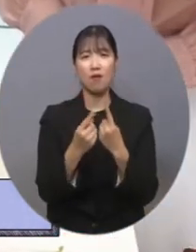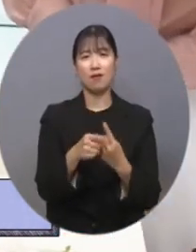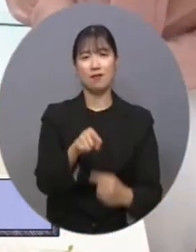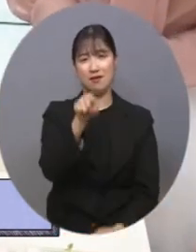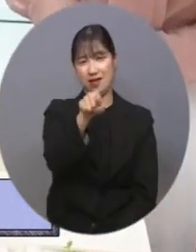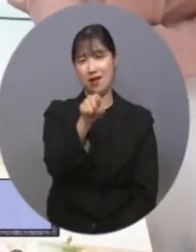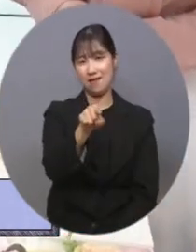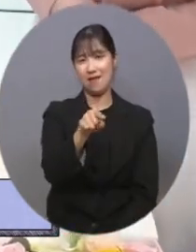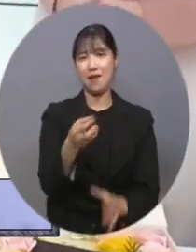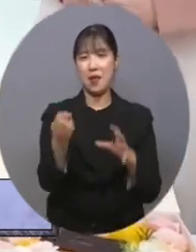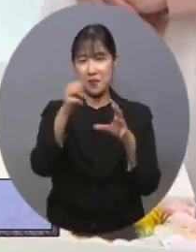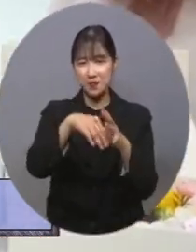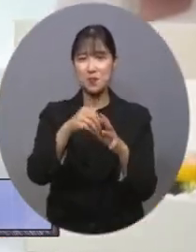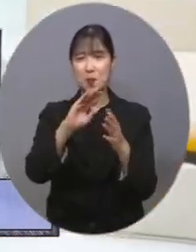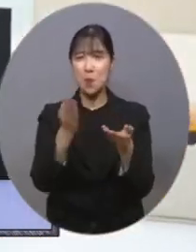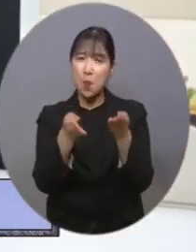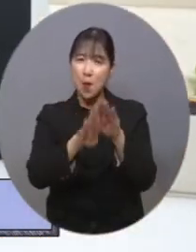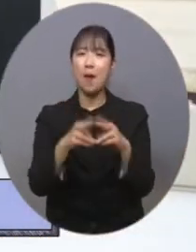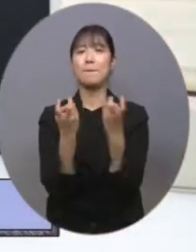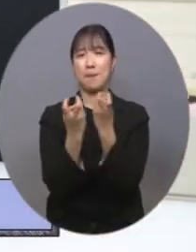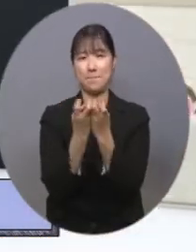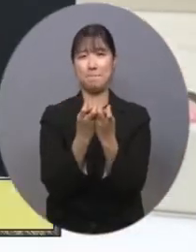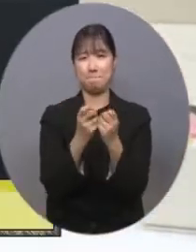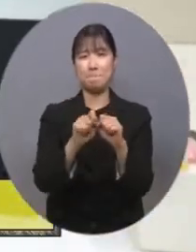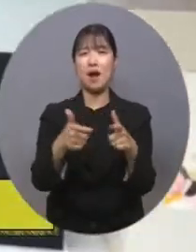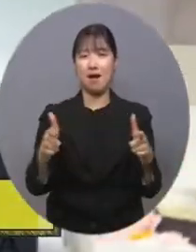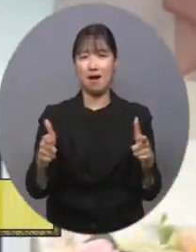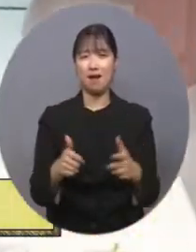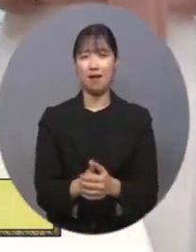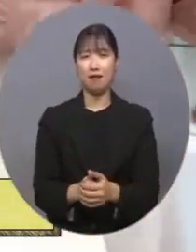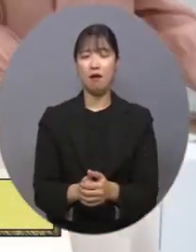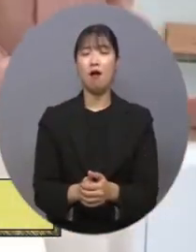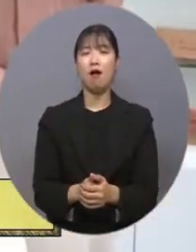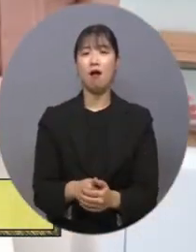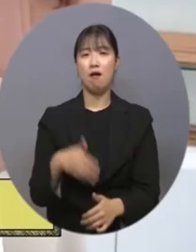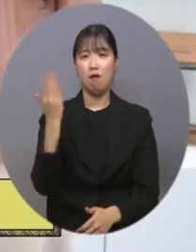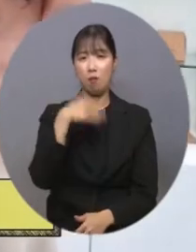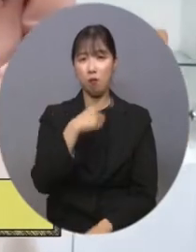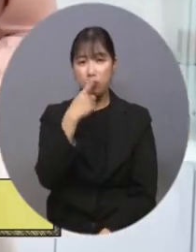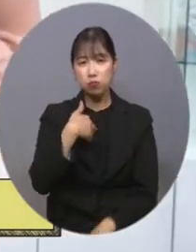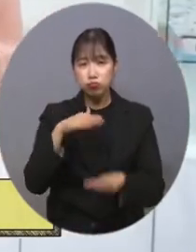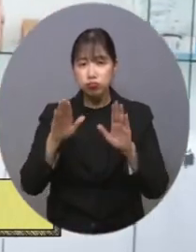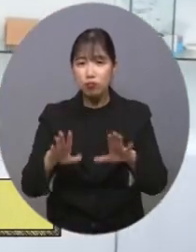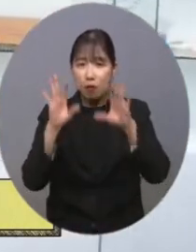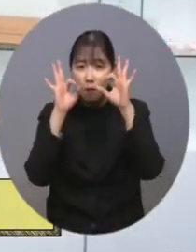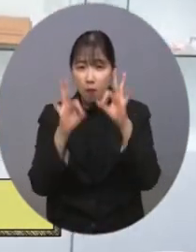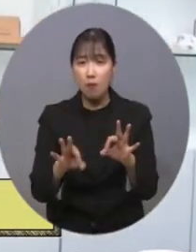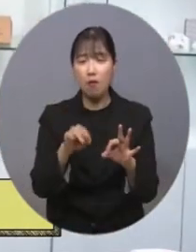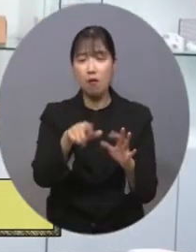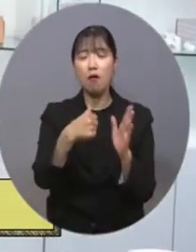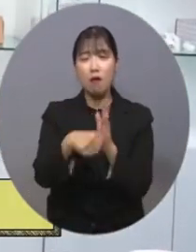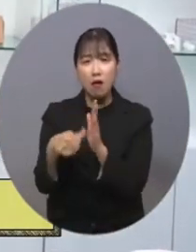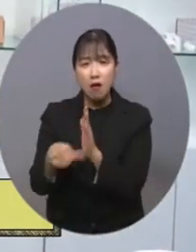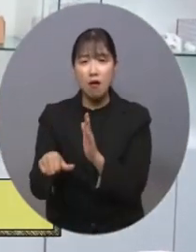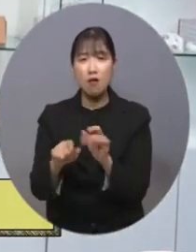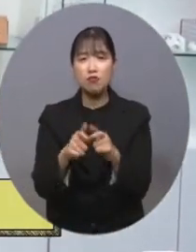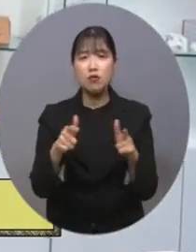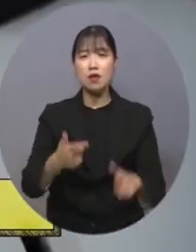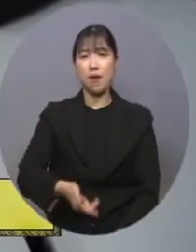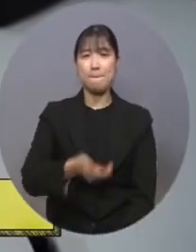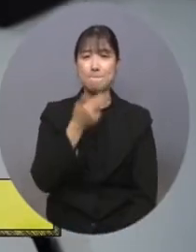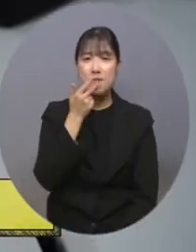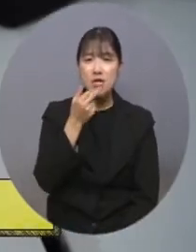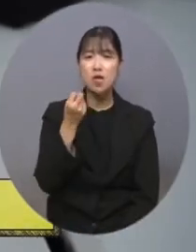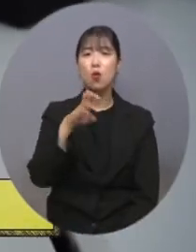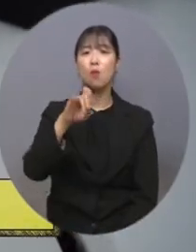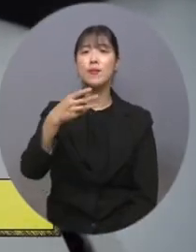하고 네. 그다음에 다양하게 이렇게 싸기도 하고요. 어, 근데 제가 지금 보는 게 지금 이렇게 포장 자재들 중에서